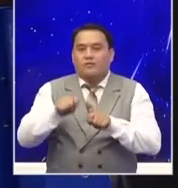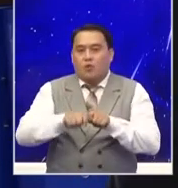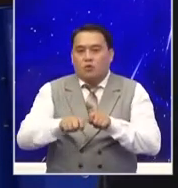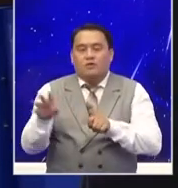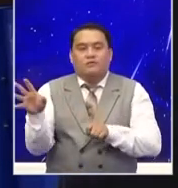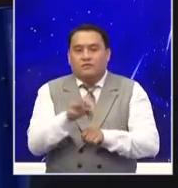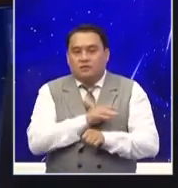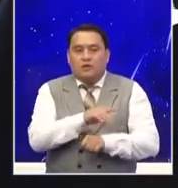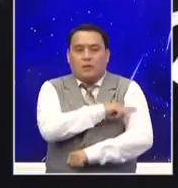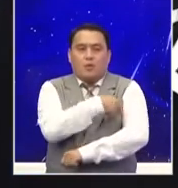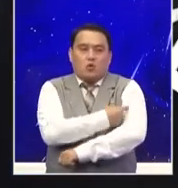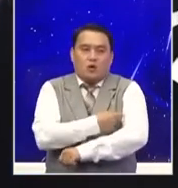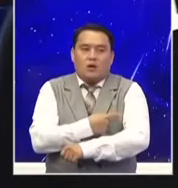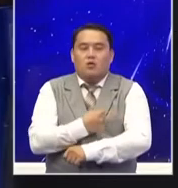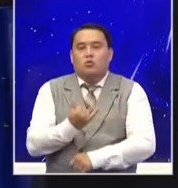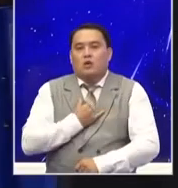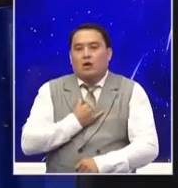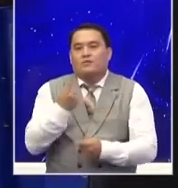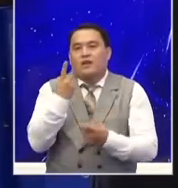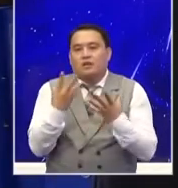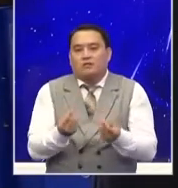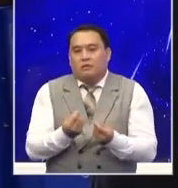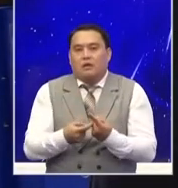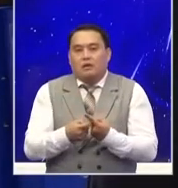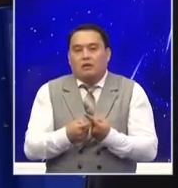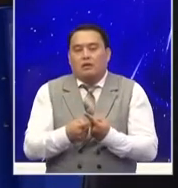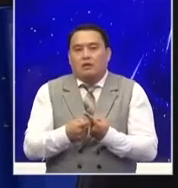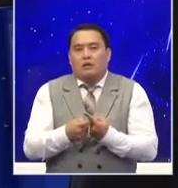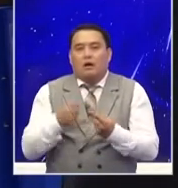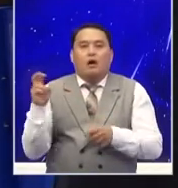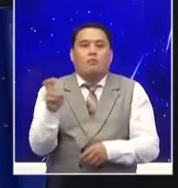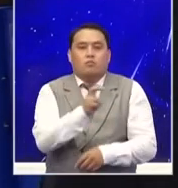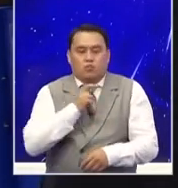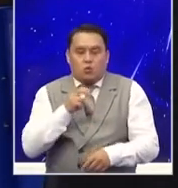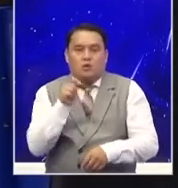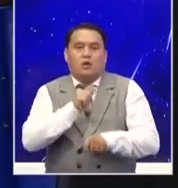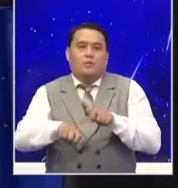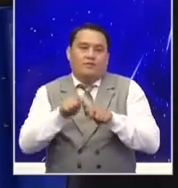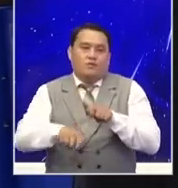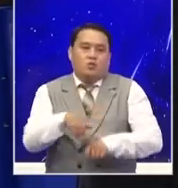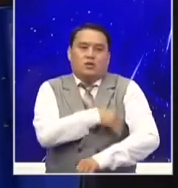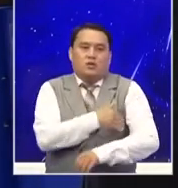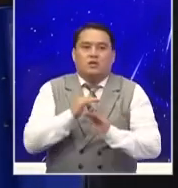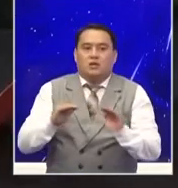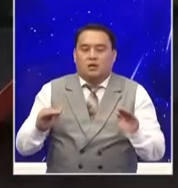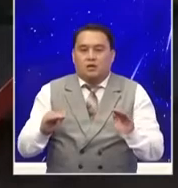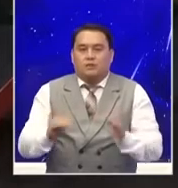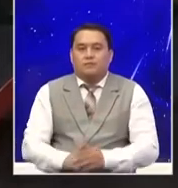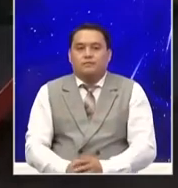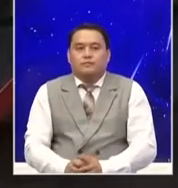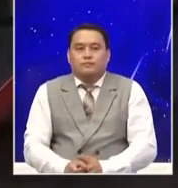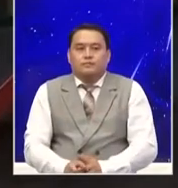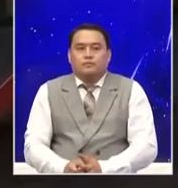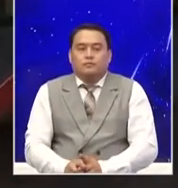сада. Также медработник в день два раза обходит группы и проверяет температуру детей. К слову,